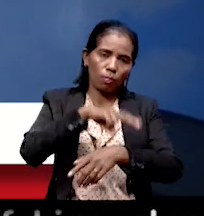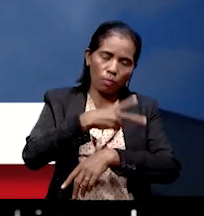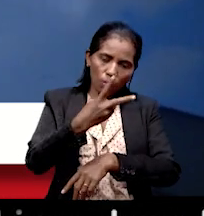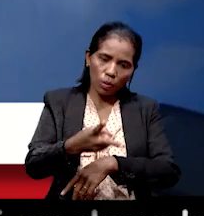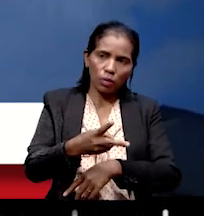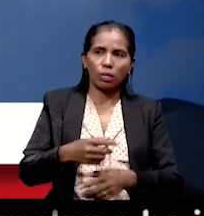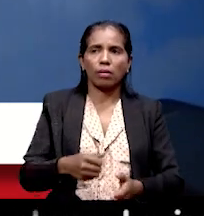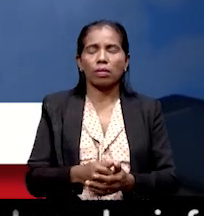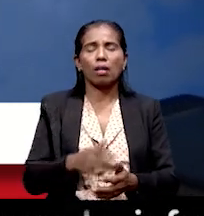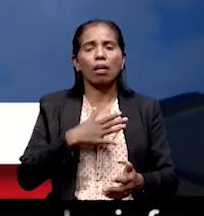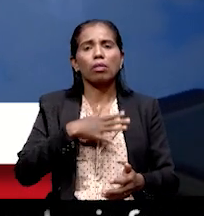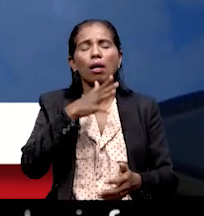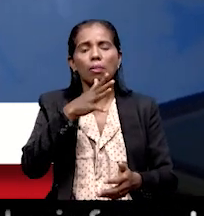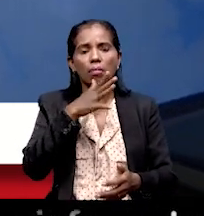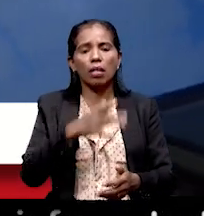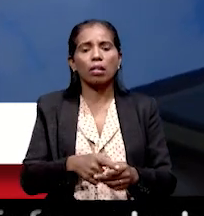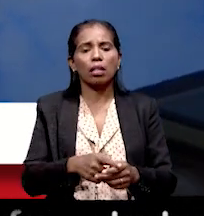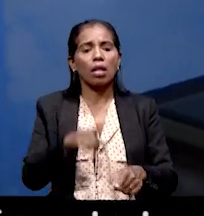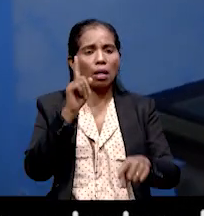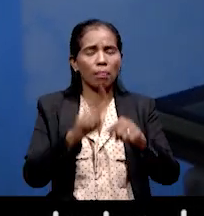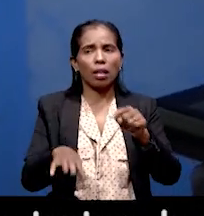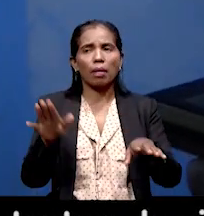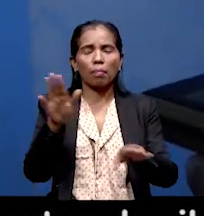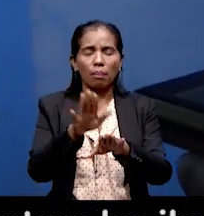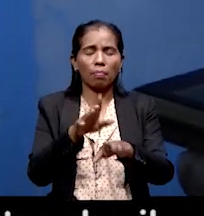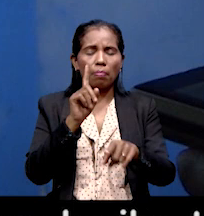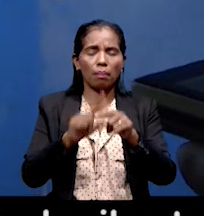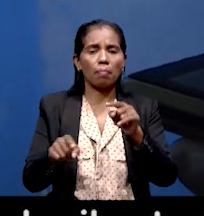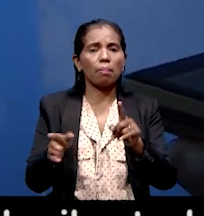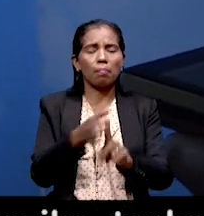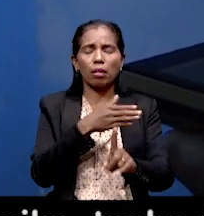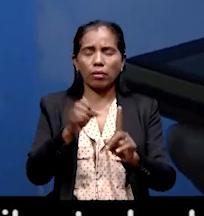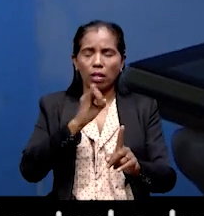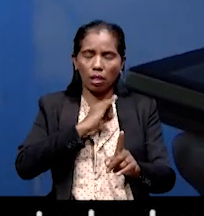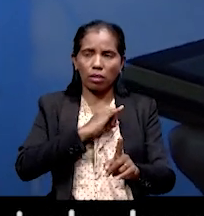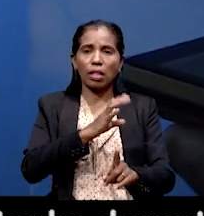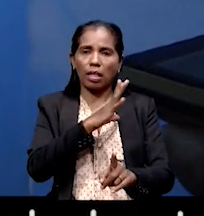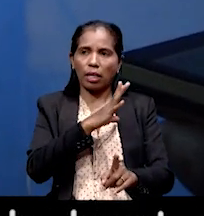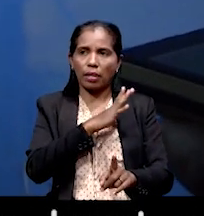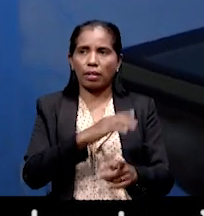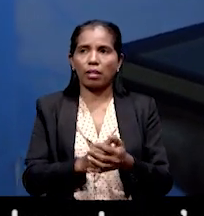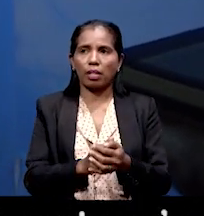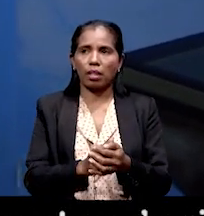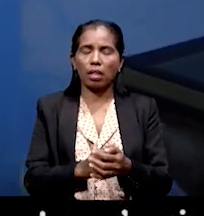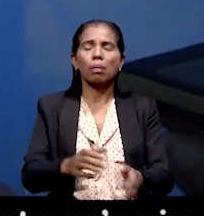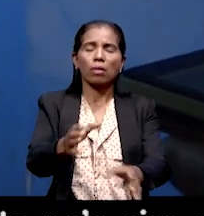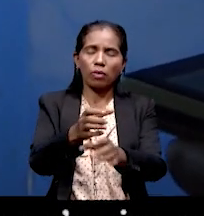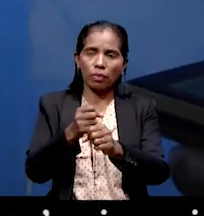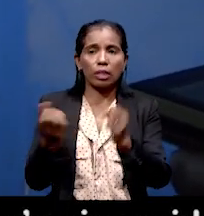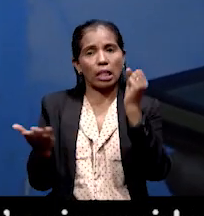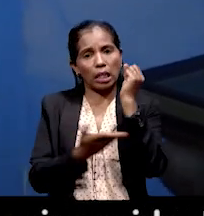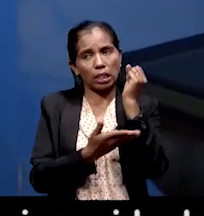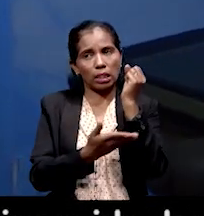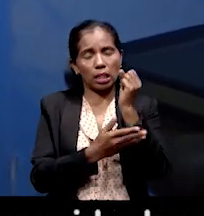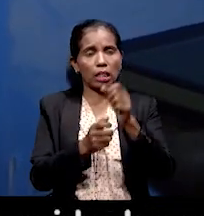aling mana dan hai usa ma ko bak fale ha ne aling feton sene nebe ne sor fale aling mana dan hai o hen tau ne hen ha nge ne ba foto sene ne ba foto fale katana